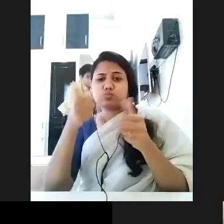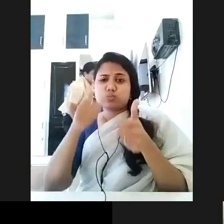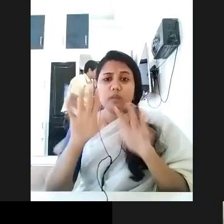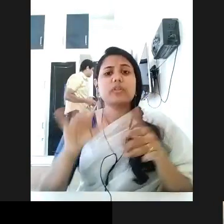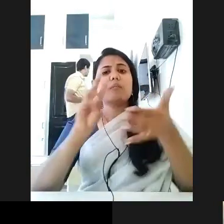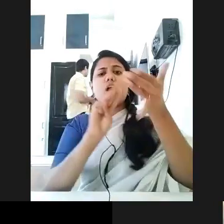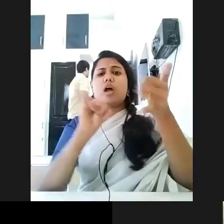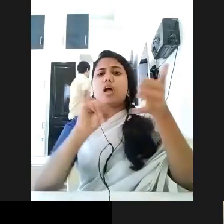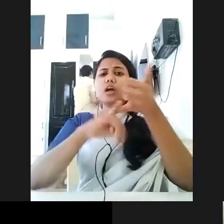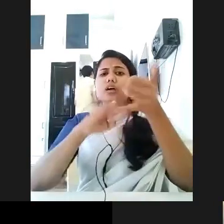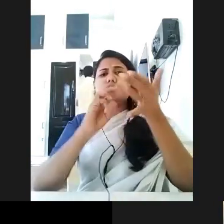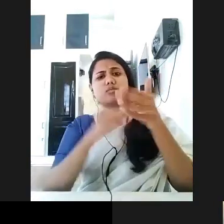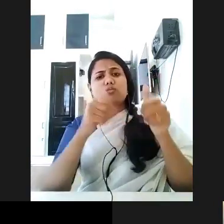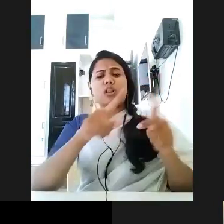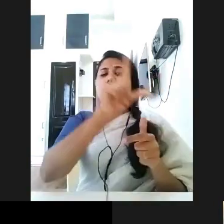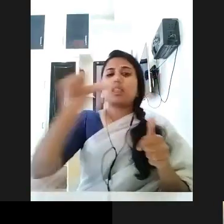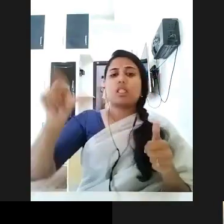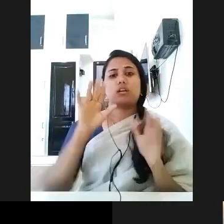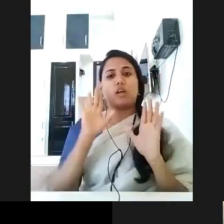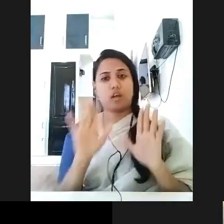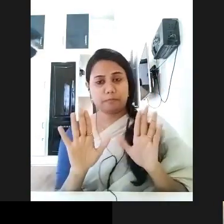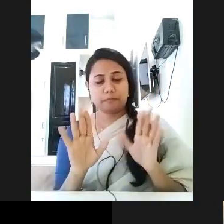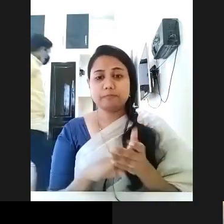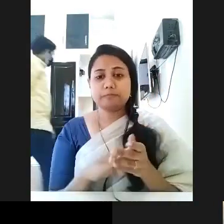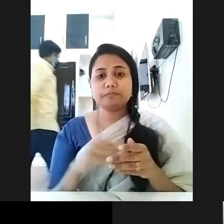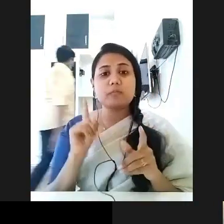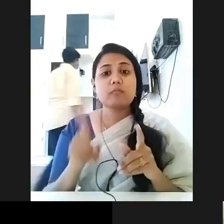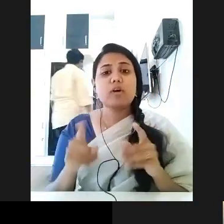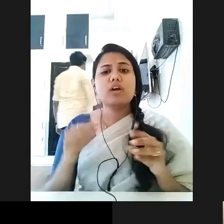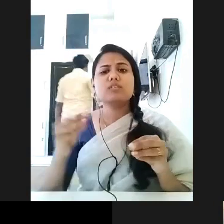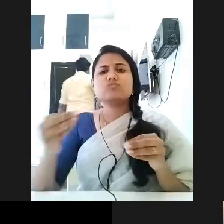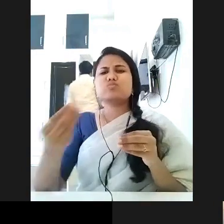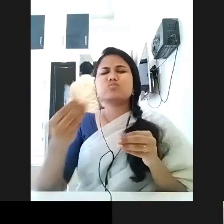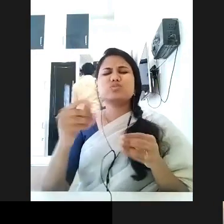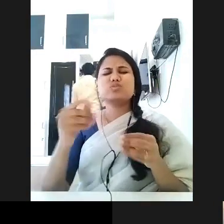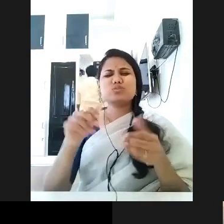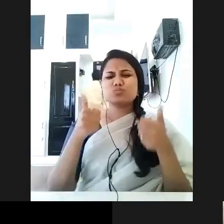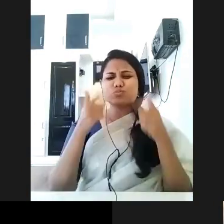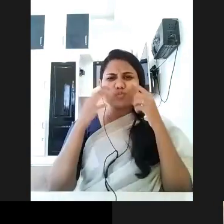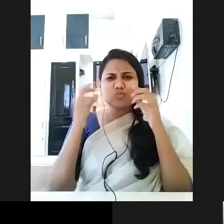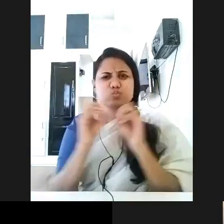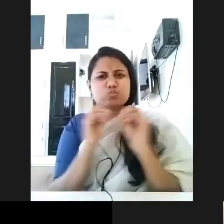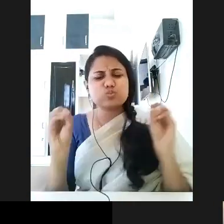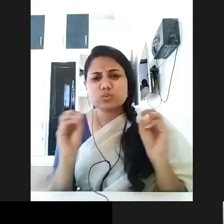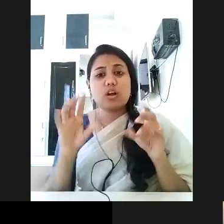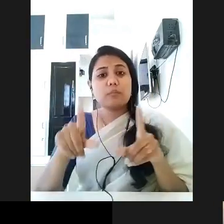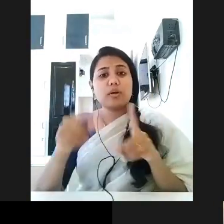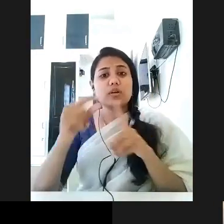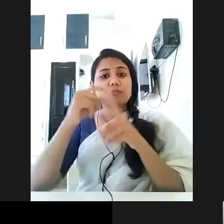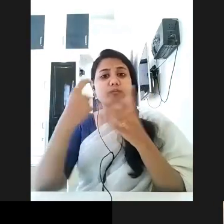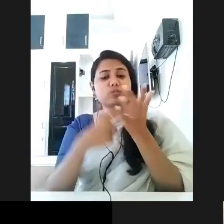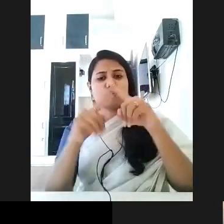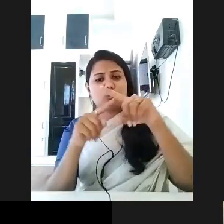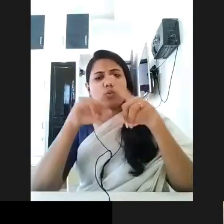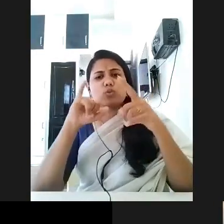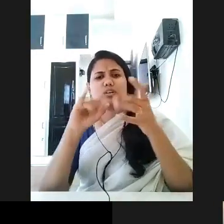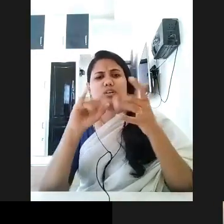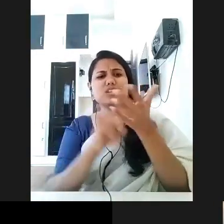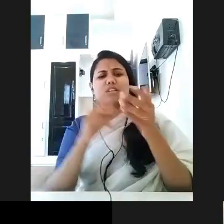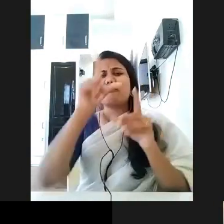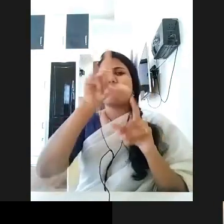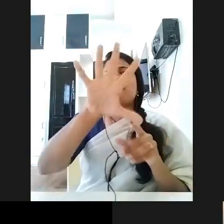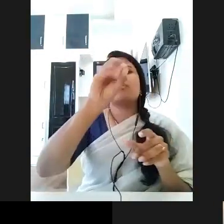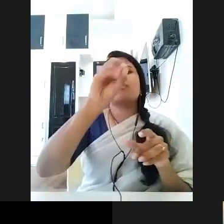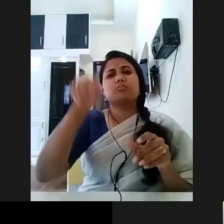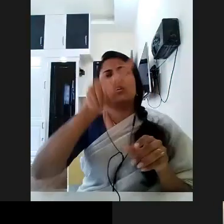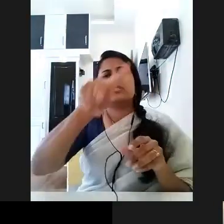ഉണ്ടാവുന്നതാണ്, ബട്ട് അതുകൊണ്ട് വലിയൊരു പ്രശ്നവും വലിയൊരു കാര്യമില്ല. ബേസിക്കലി അത് ഉണ്ടാക്കുന്ന പ്രോട്ടീനും കാര്യങ്ങളും ഒരു 15% മാത്രമേ ഉണ്ടാവുള്ളൂ.